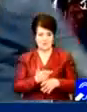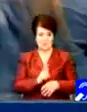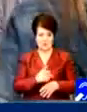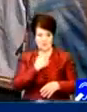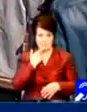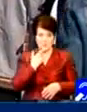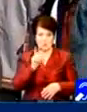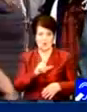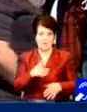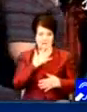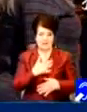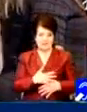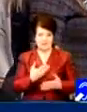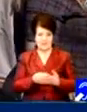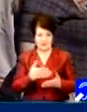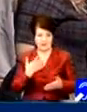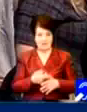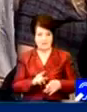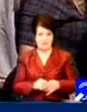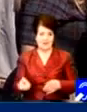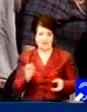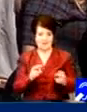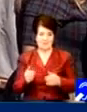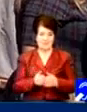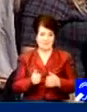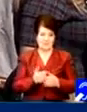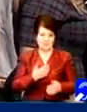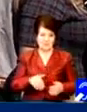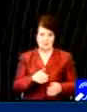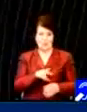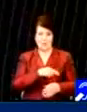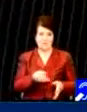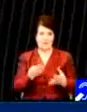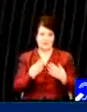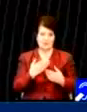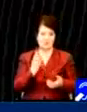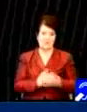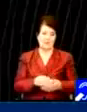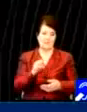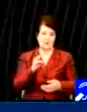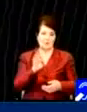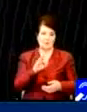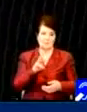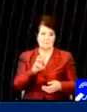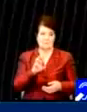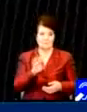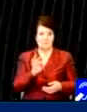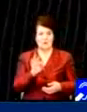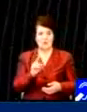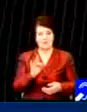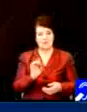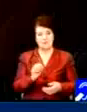mulți oameni dragi care ne susțin, parteneri care sunt alături de noi, care ne-au dat premii și avem și tombole, deci oamenii nu doar